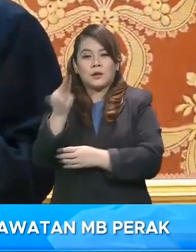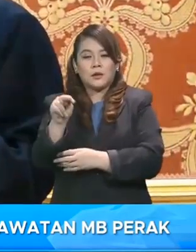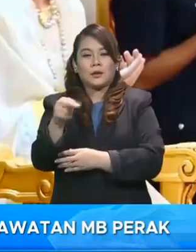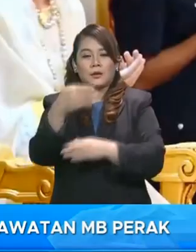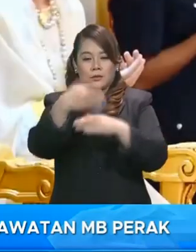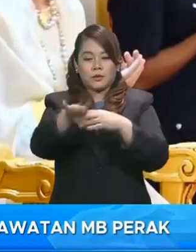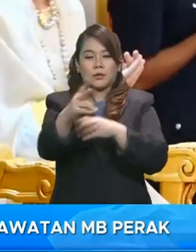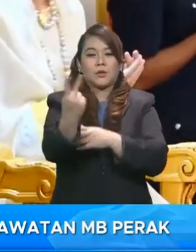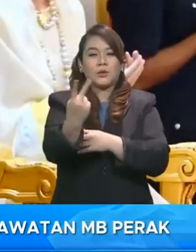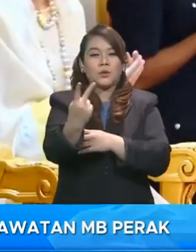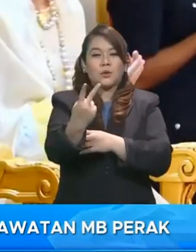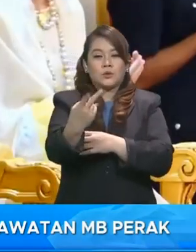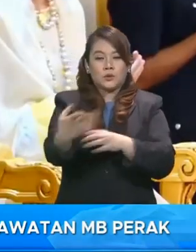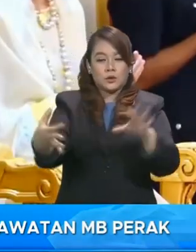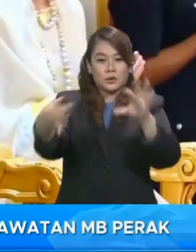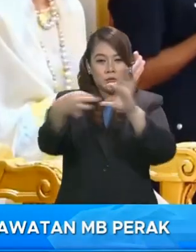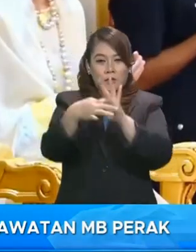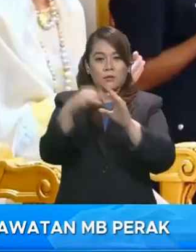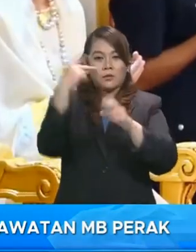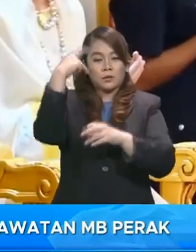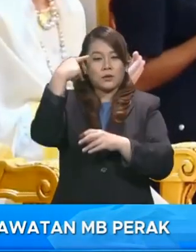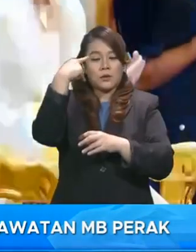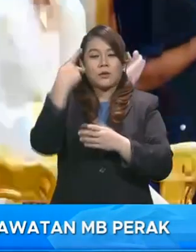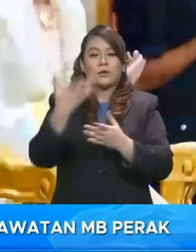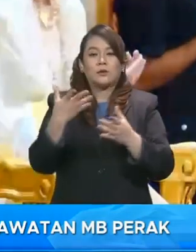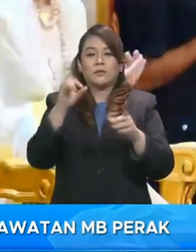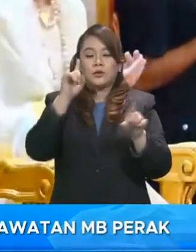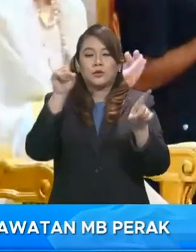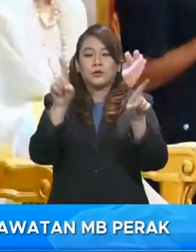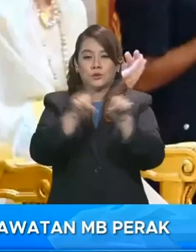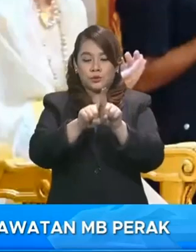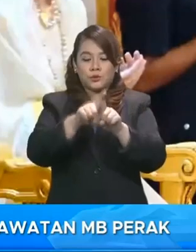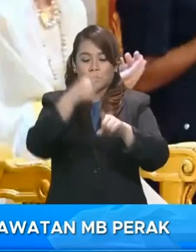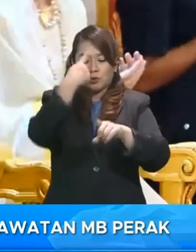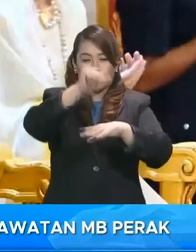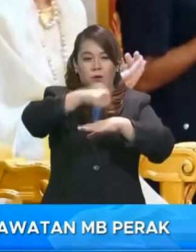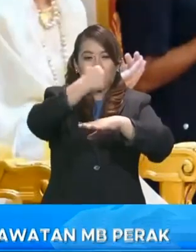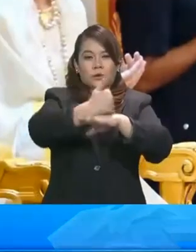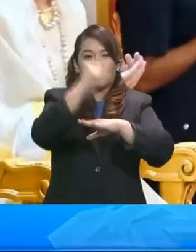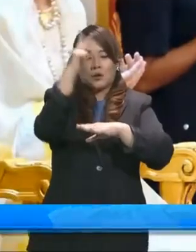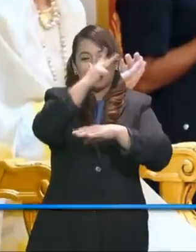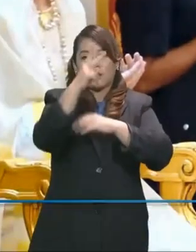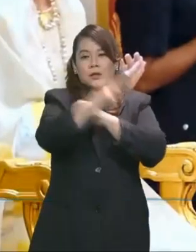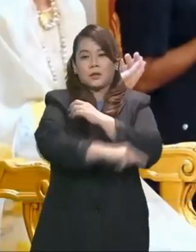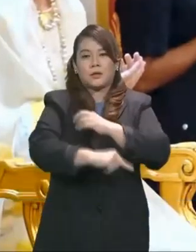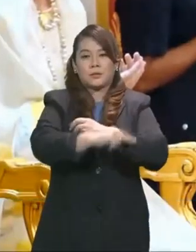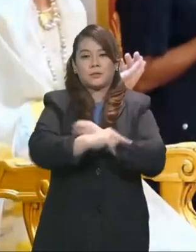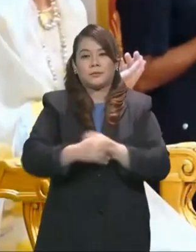selepas kedua-dua gabungan politik itu bersetuju untuk bekerjasama membentuk kerajaan negeri.